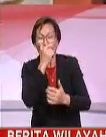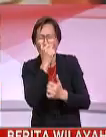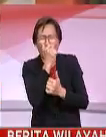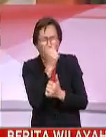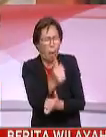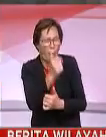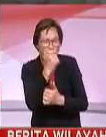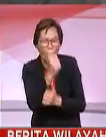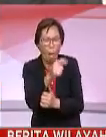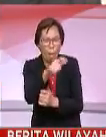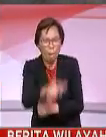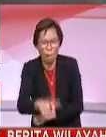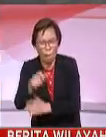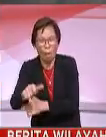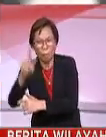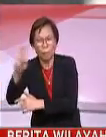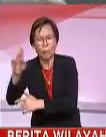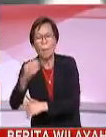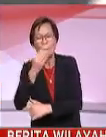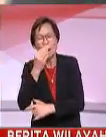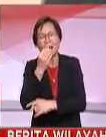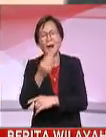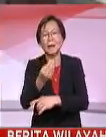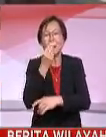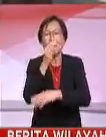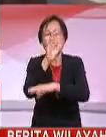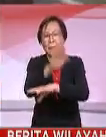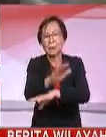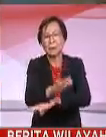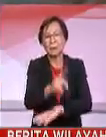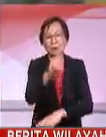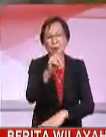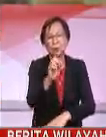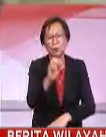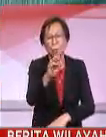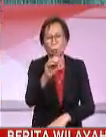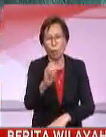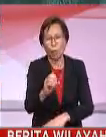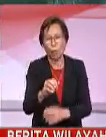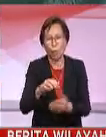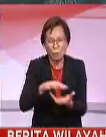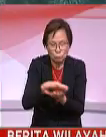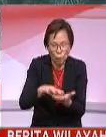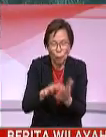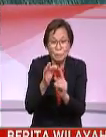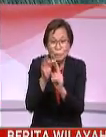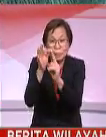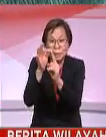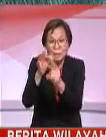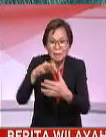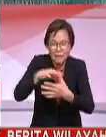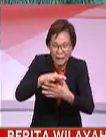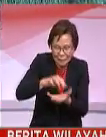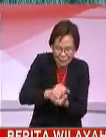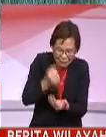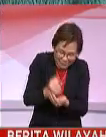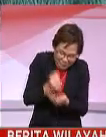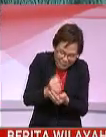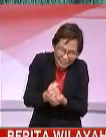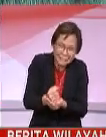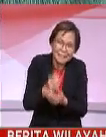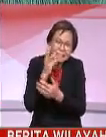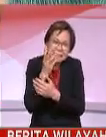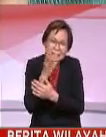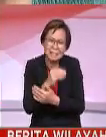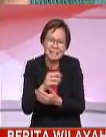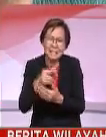penduduk setempat sebagai sajian minum petang. Tomo dibuat dengan ramuan istimewa termasuk daging cincang, nasi